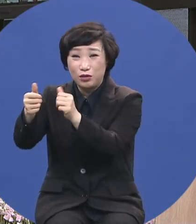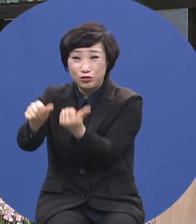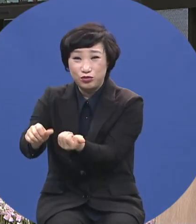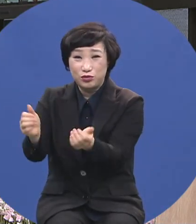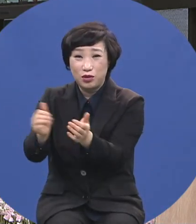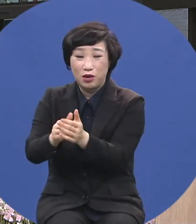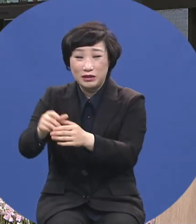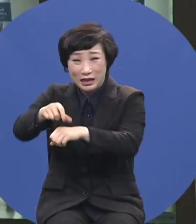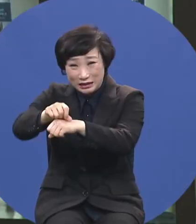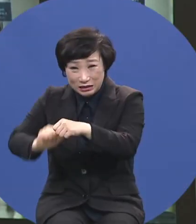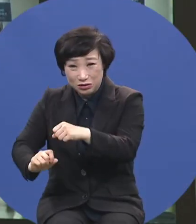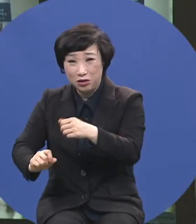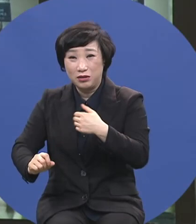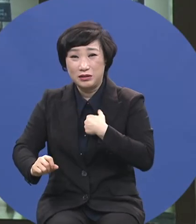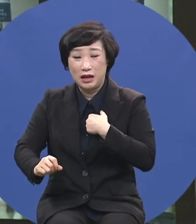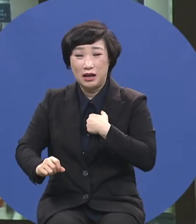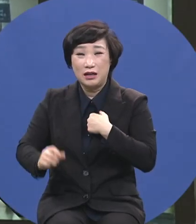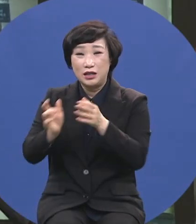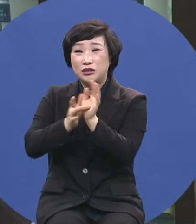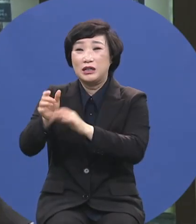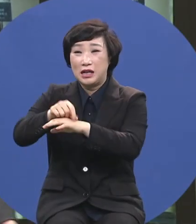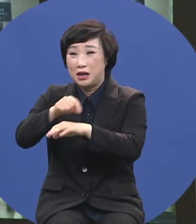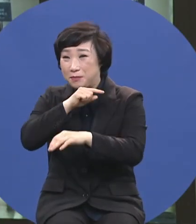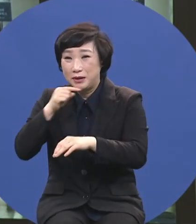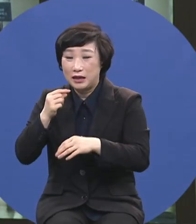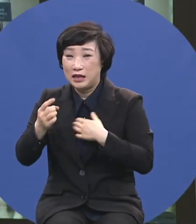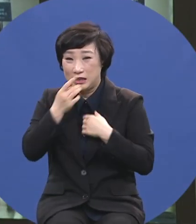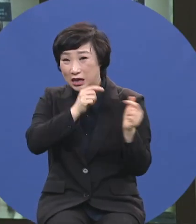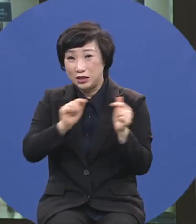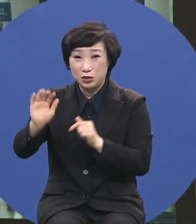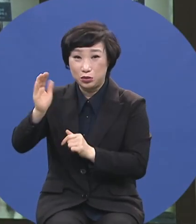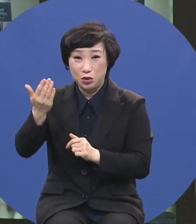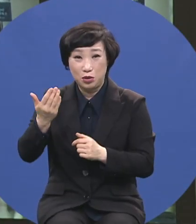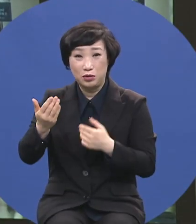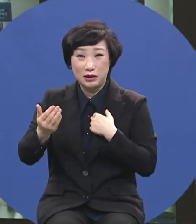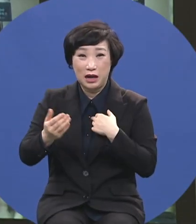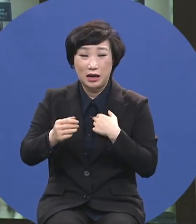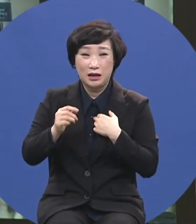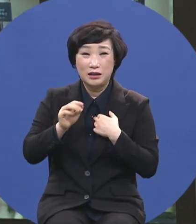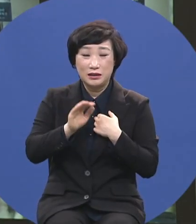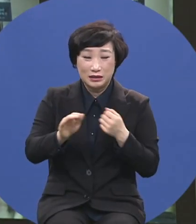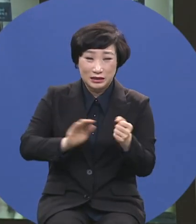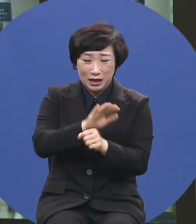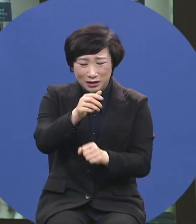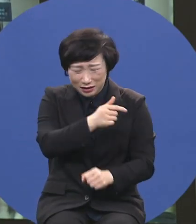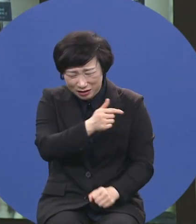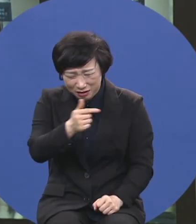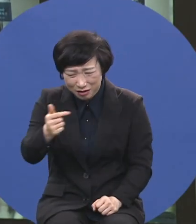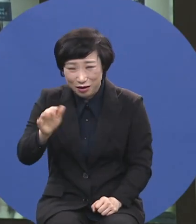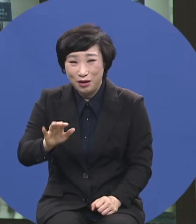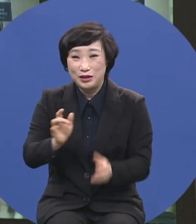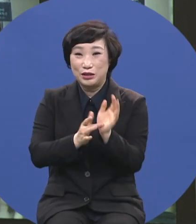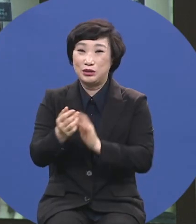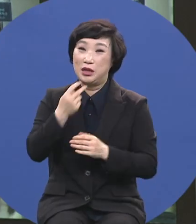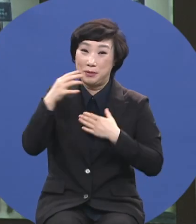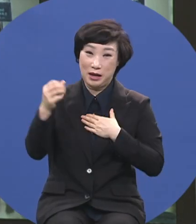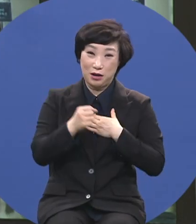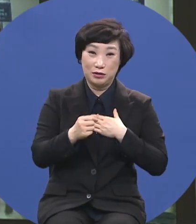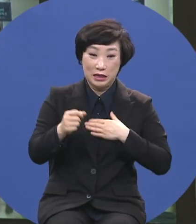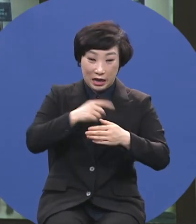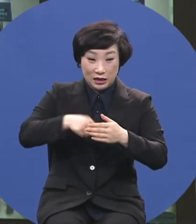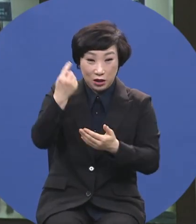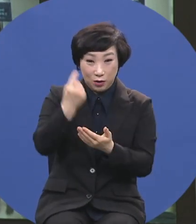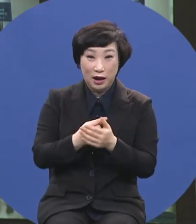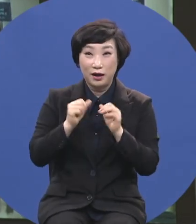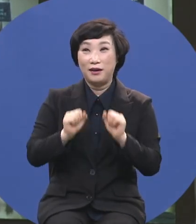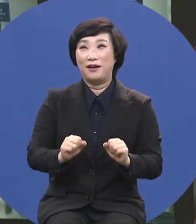죽여 찢어서 살과 피가 양식이 되게 하시고 나를 그토록 사랑하시고 그 생명 가지고 내 안에